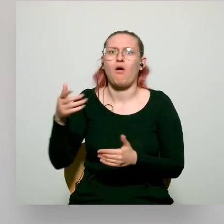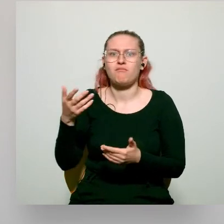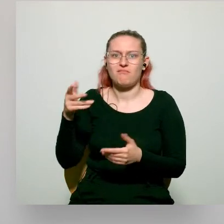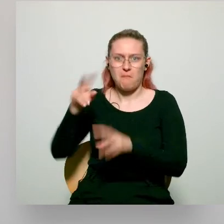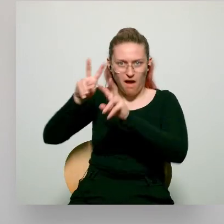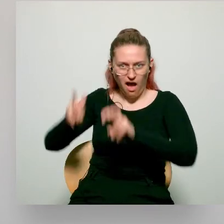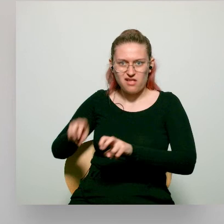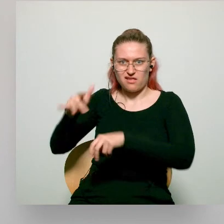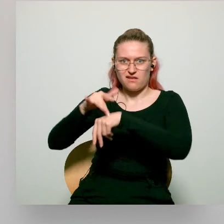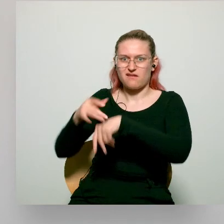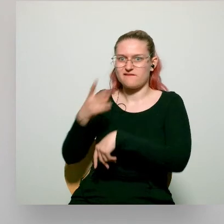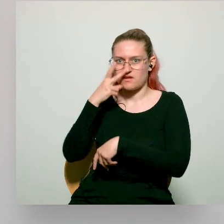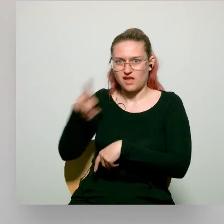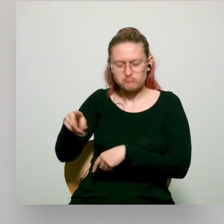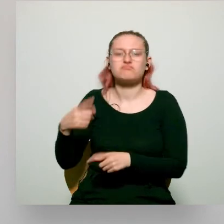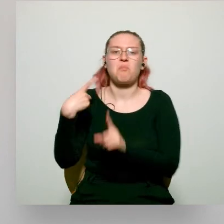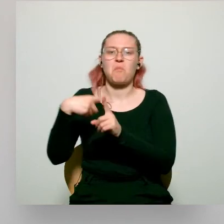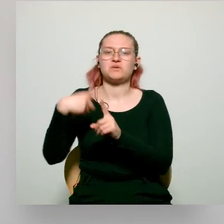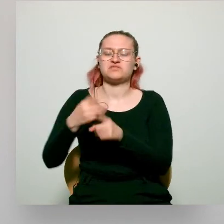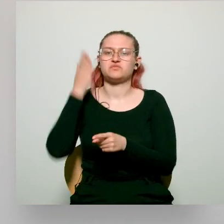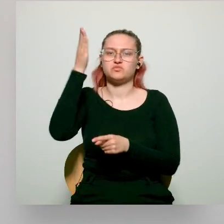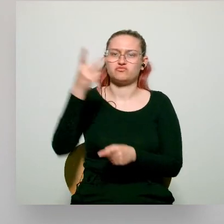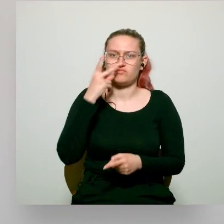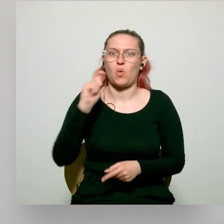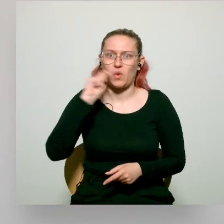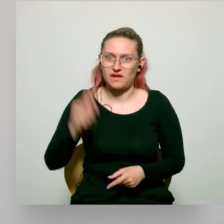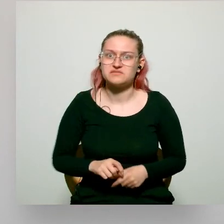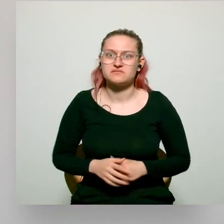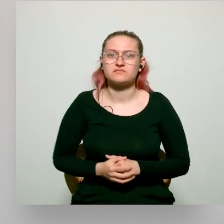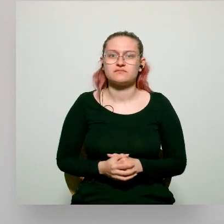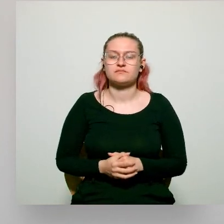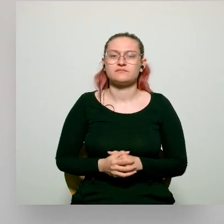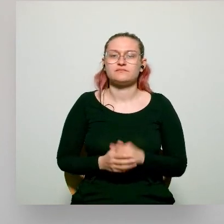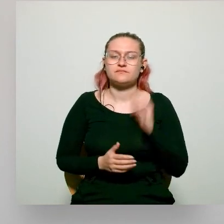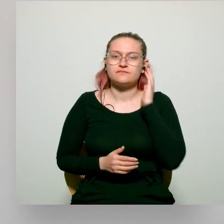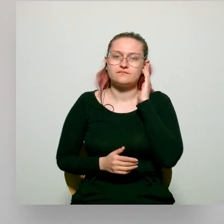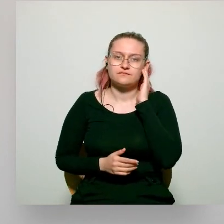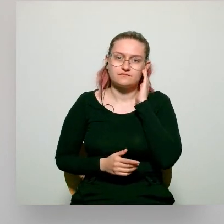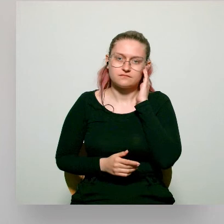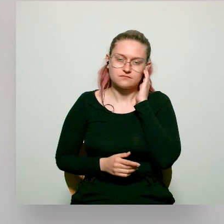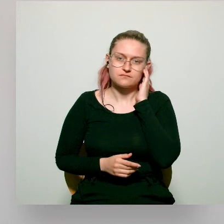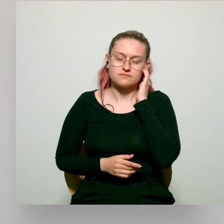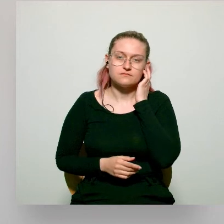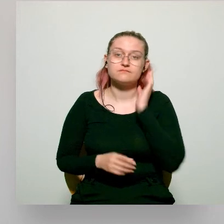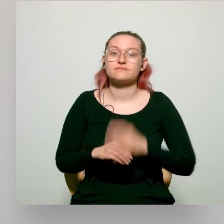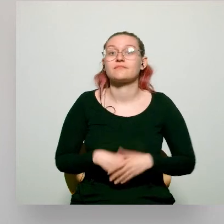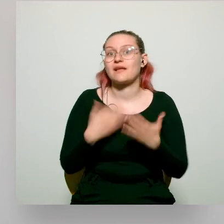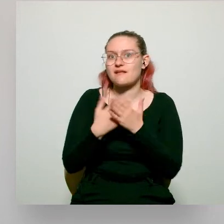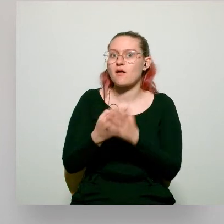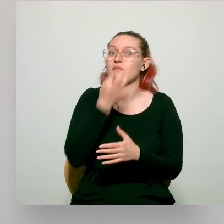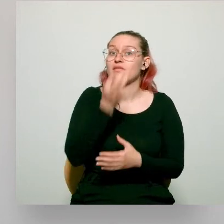wytłumaczyć, właśnie patrząc na to, co dzieje się w ukraińskiej kulturze i o jaką